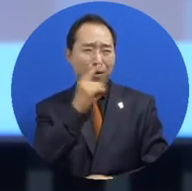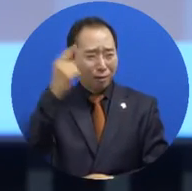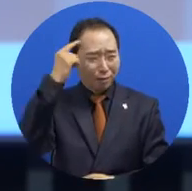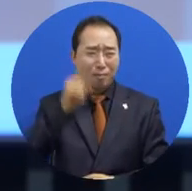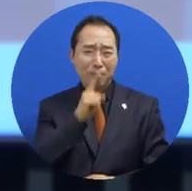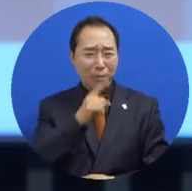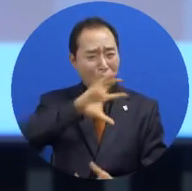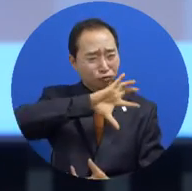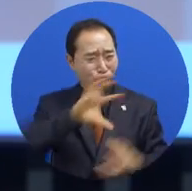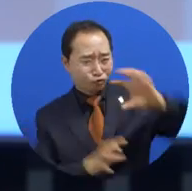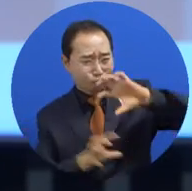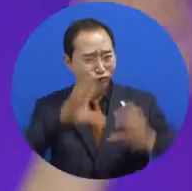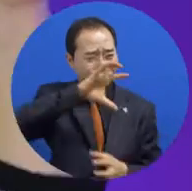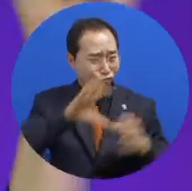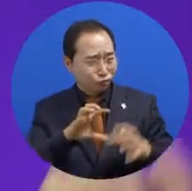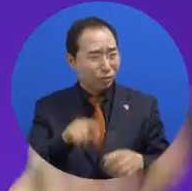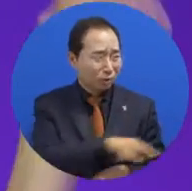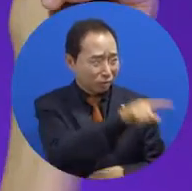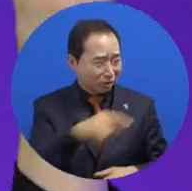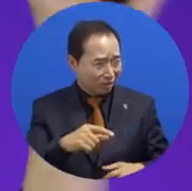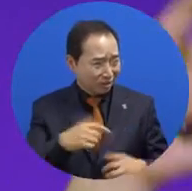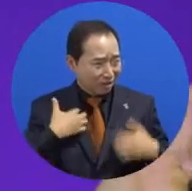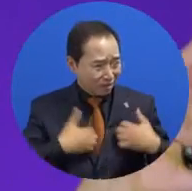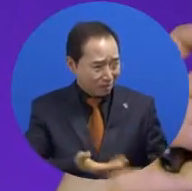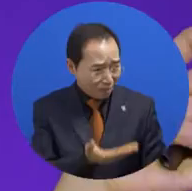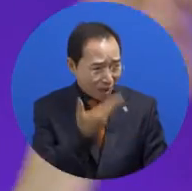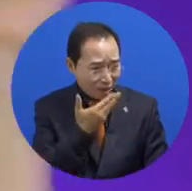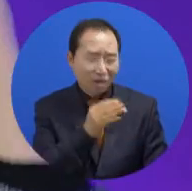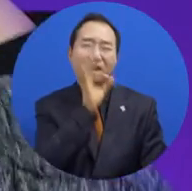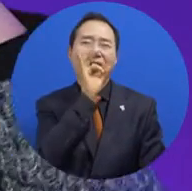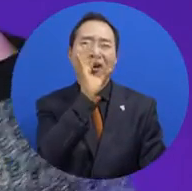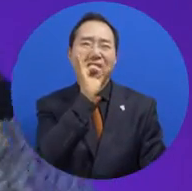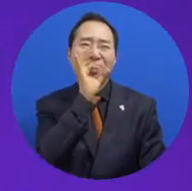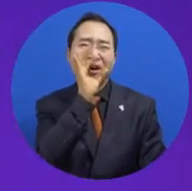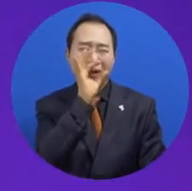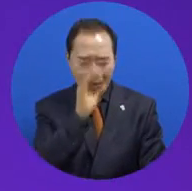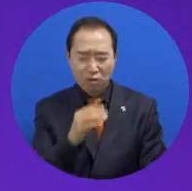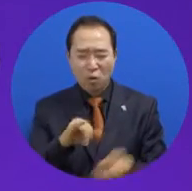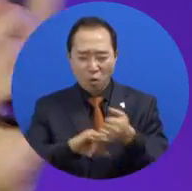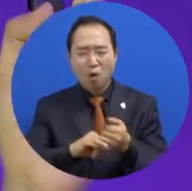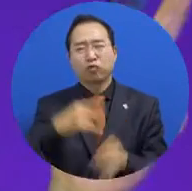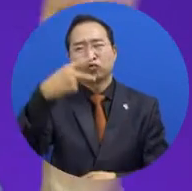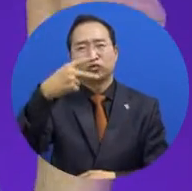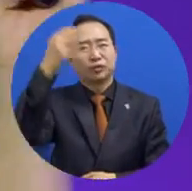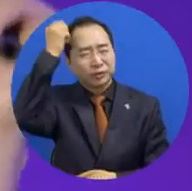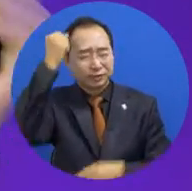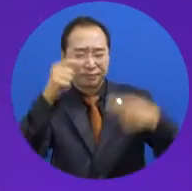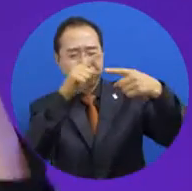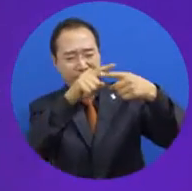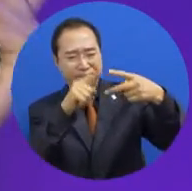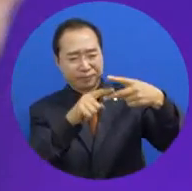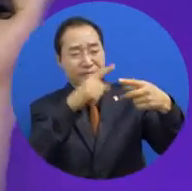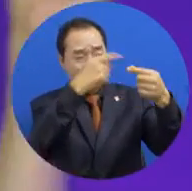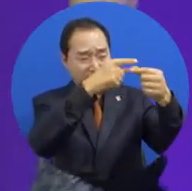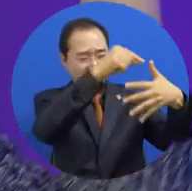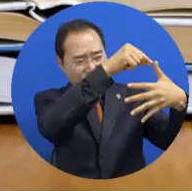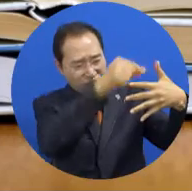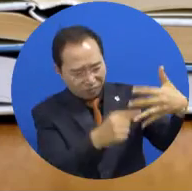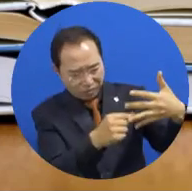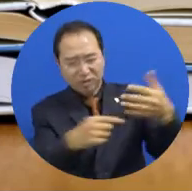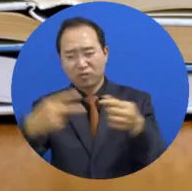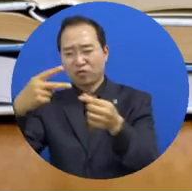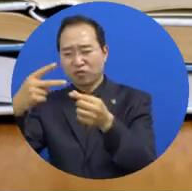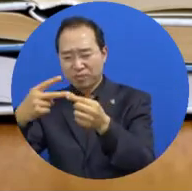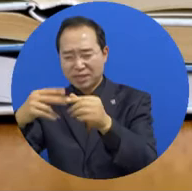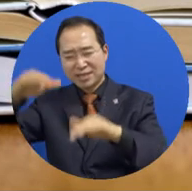뭐 인연이 없는 겁니다. 요 두 가지만 잘 머릿속에 드시면 되는데, 여기도 원리가 있어요.